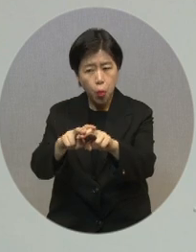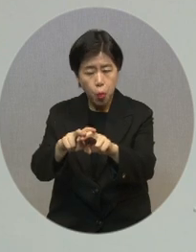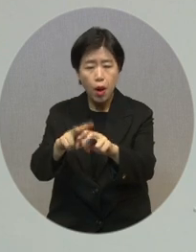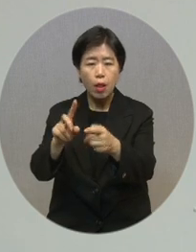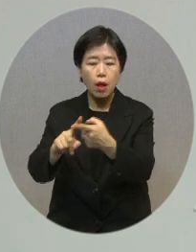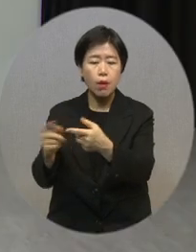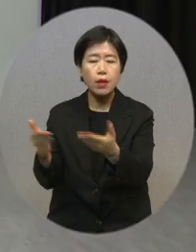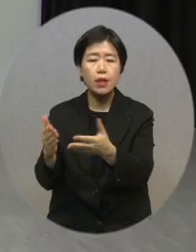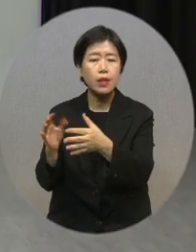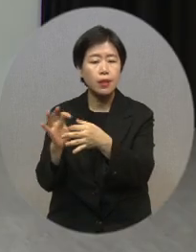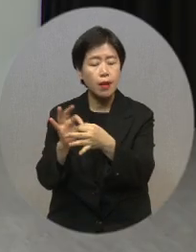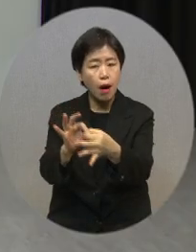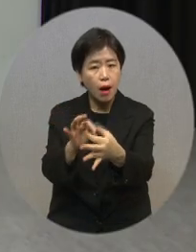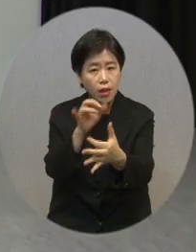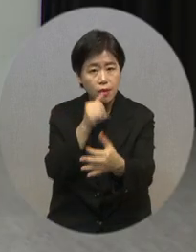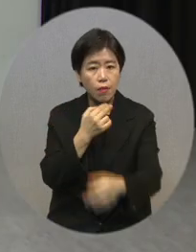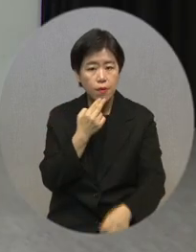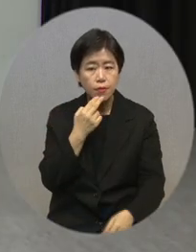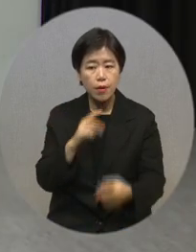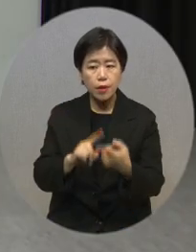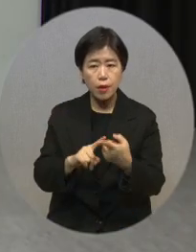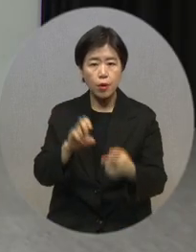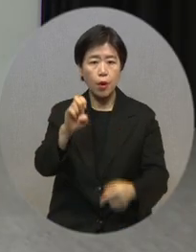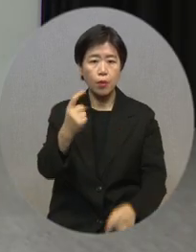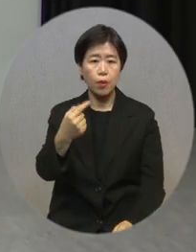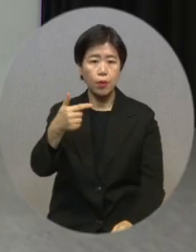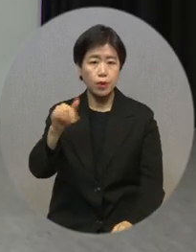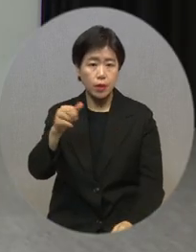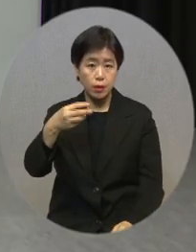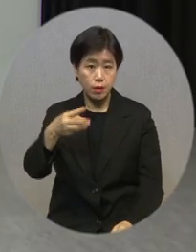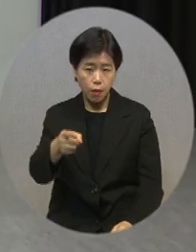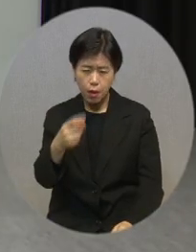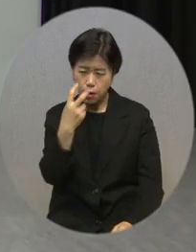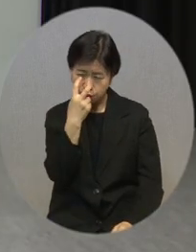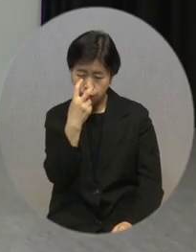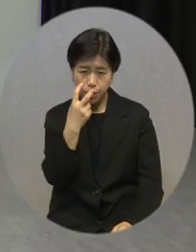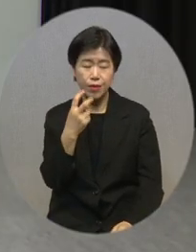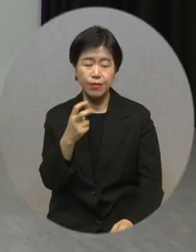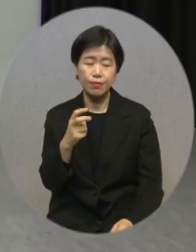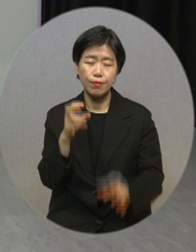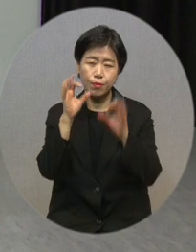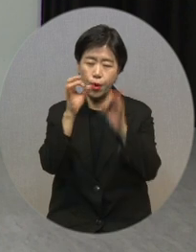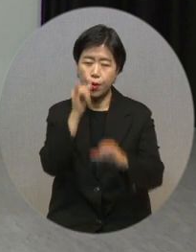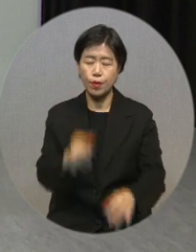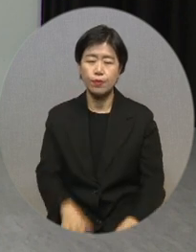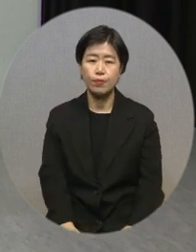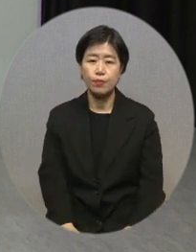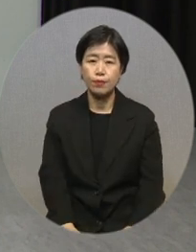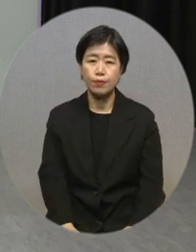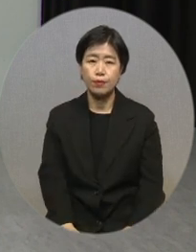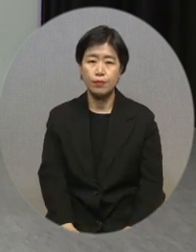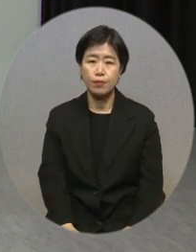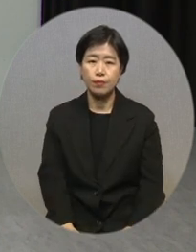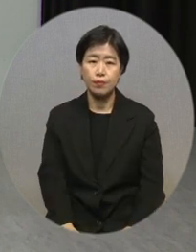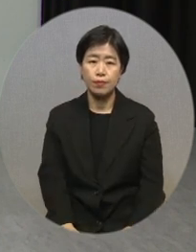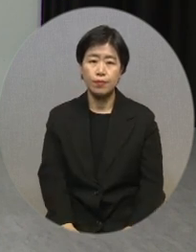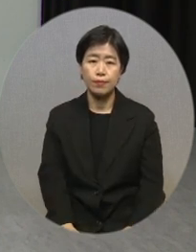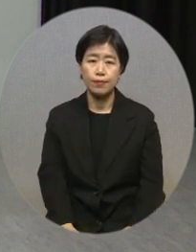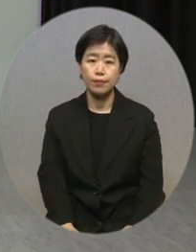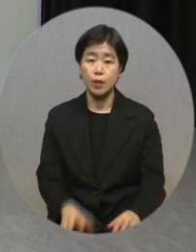아, 그렇군요. 근데 그동안 그 이전 그 정부에서는 그런 이제 어떻게 보면은